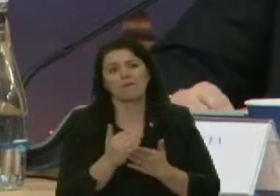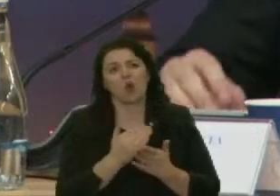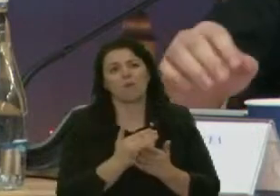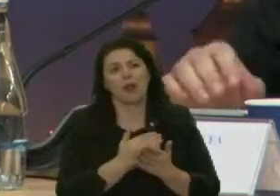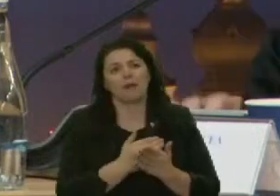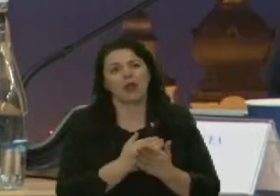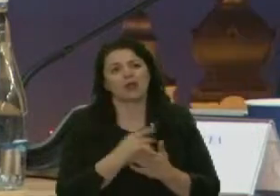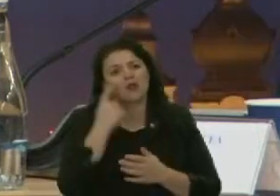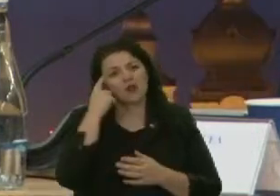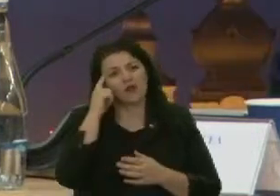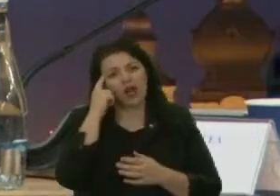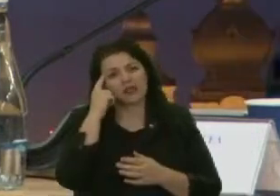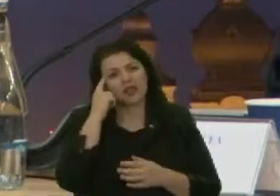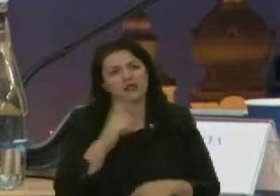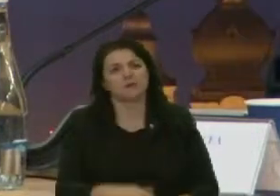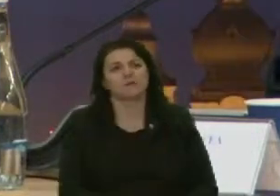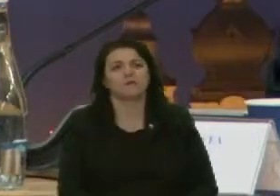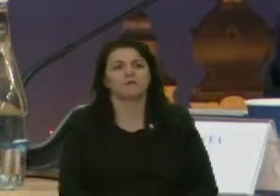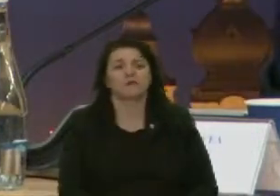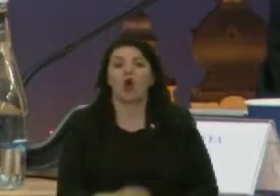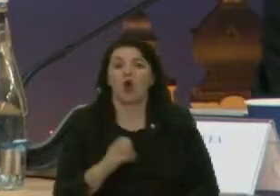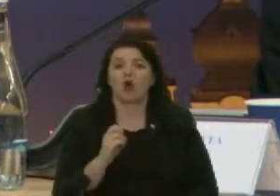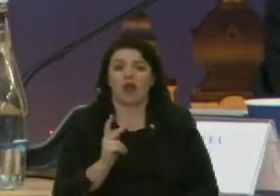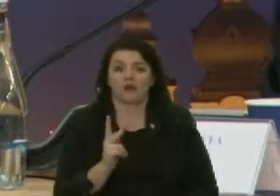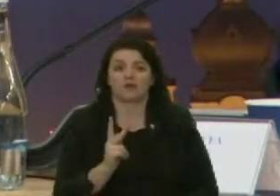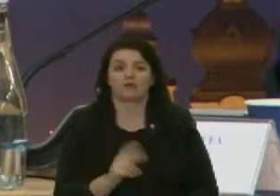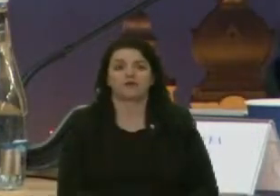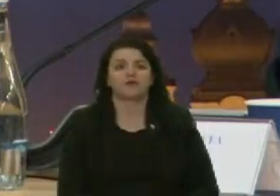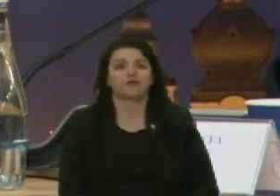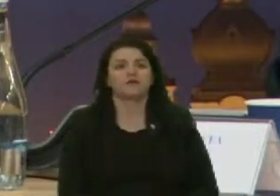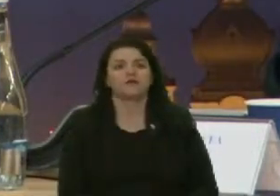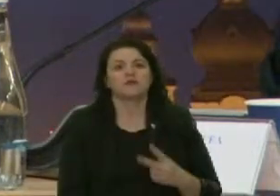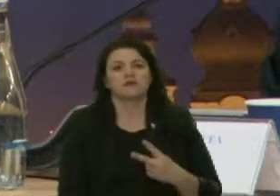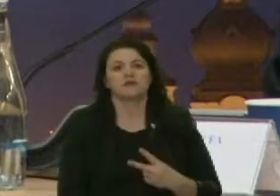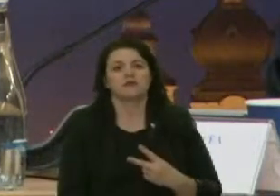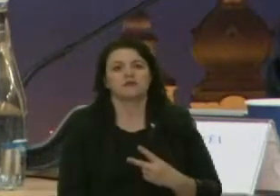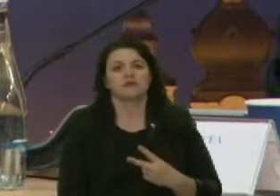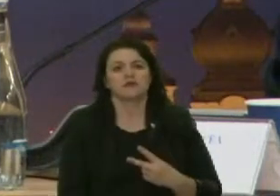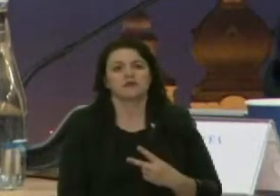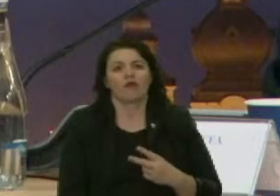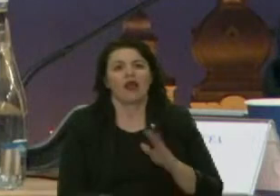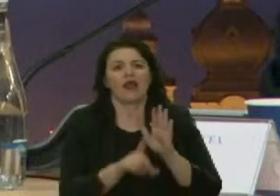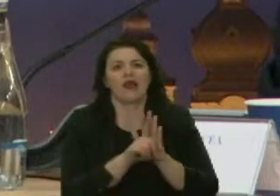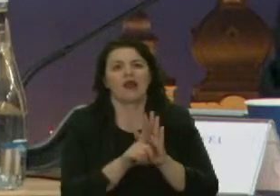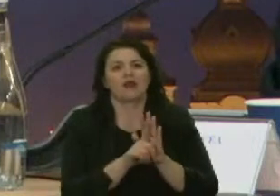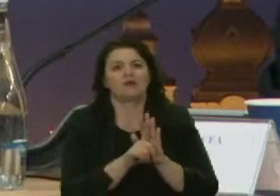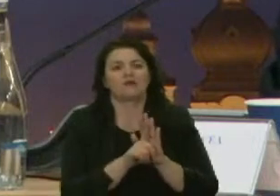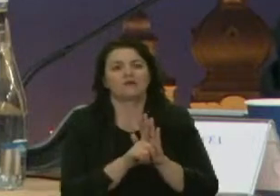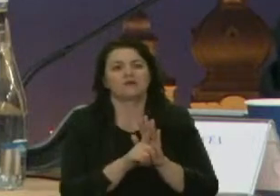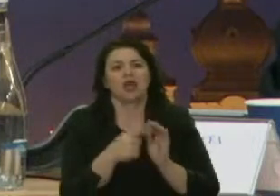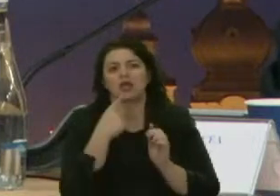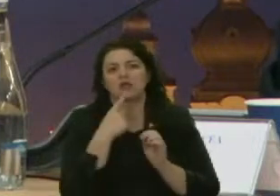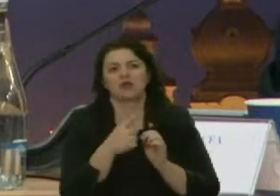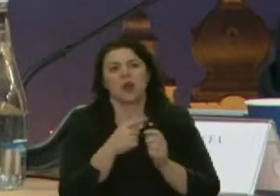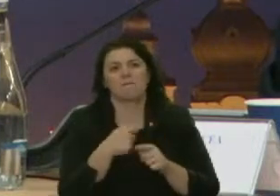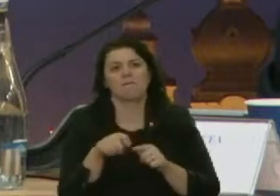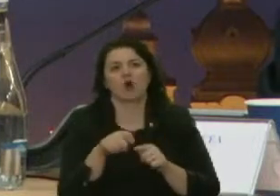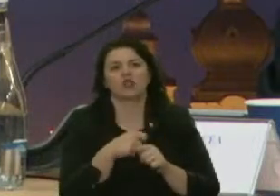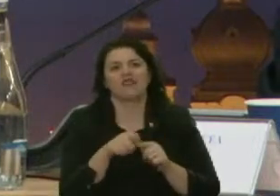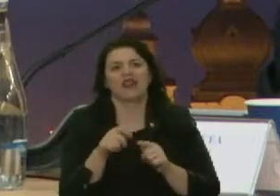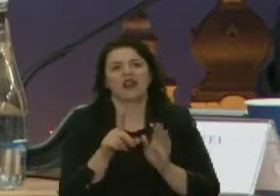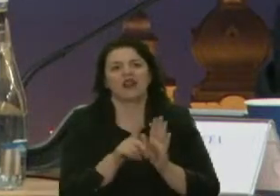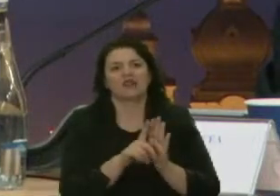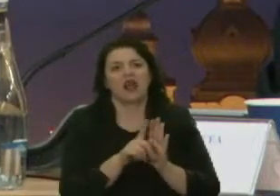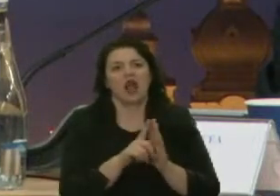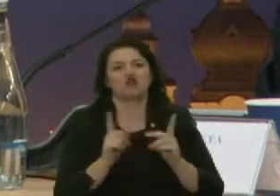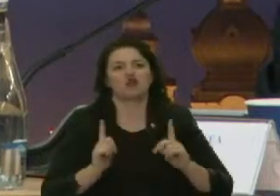care să reflectez și a spus Ok reflectați a doua fațetă a fost cea legală Tot timpul mi s a spus se modifică legislația